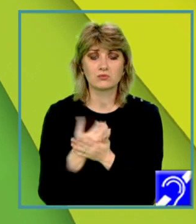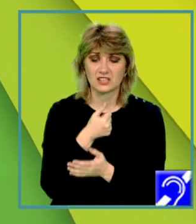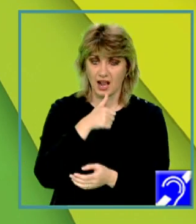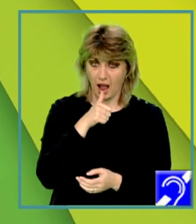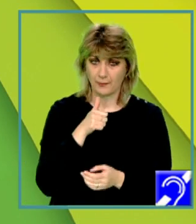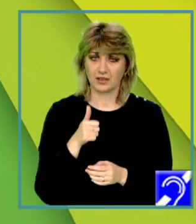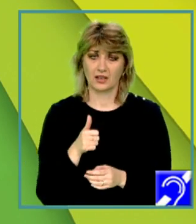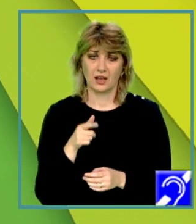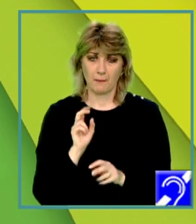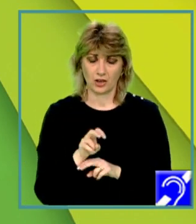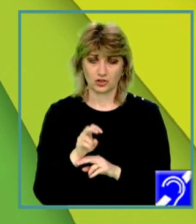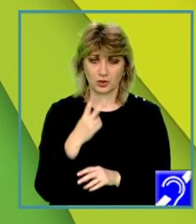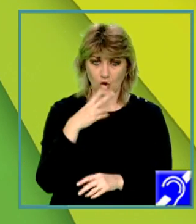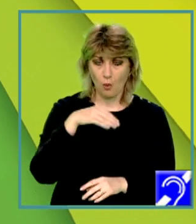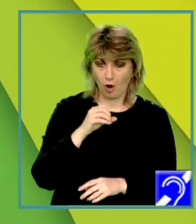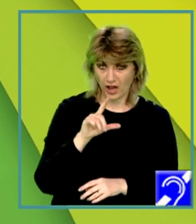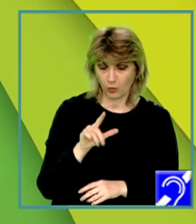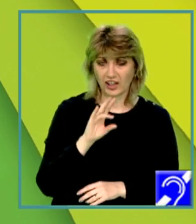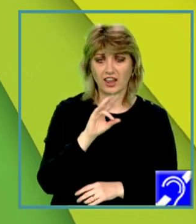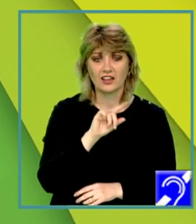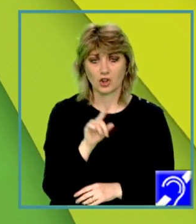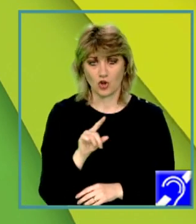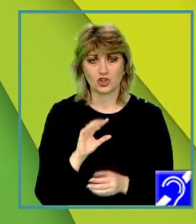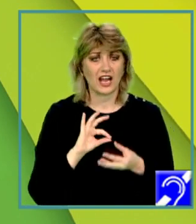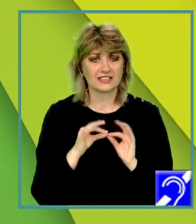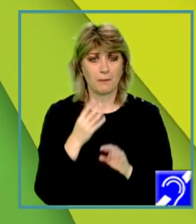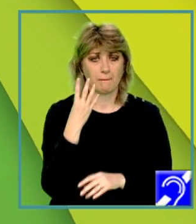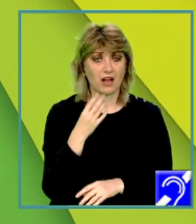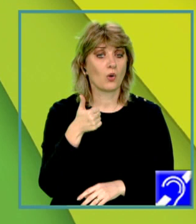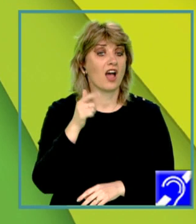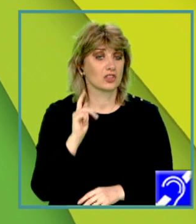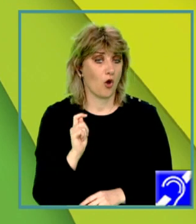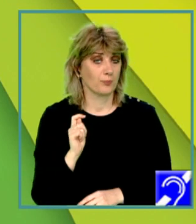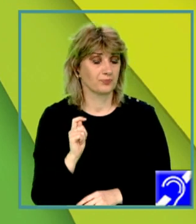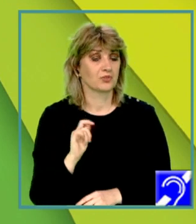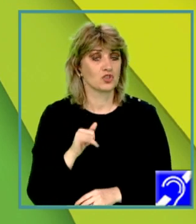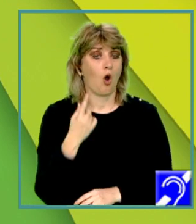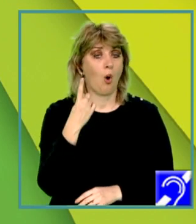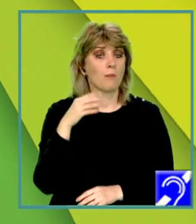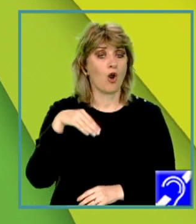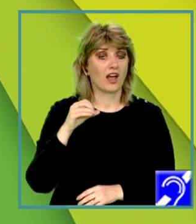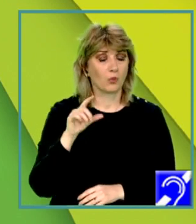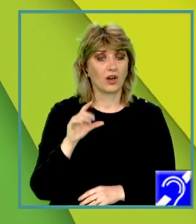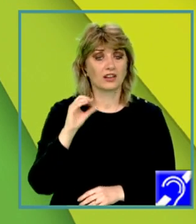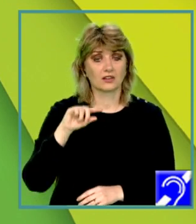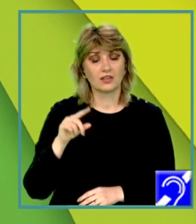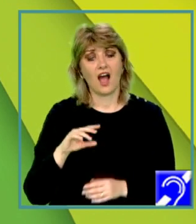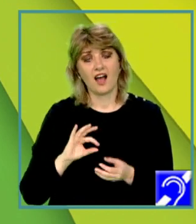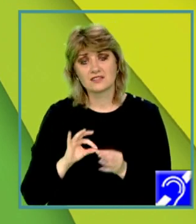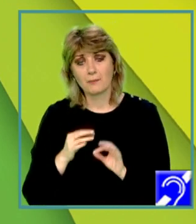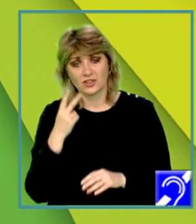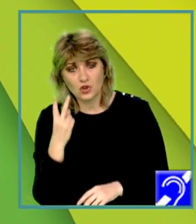proces participă domnule de hidrogen ale înseamnă patru atomi și molecule de oxigen adică doi atomi